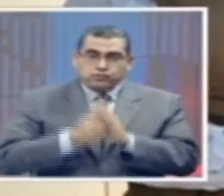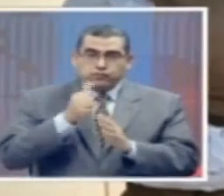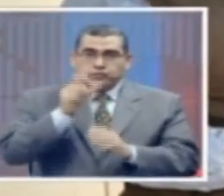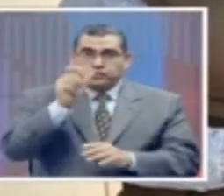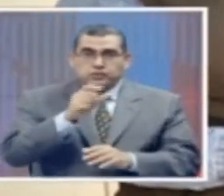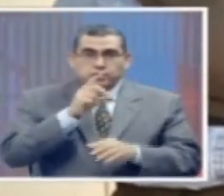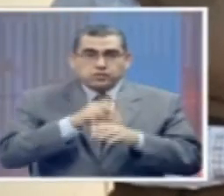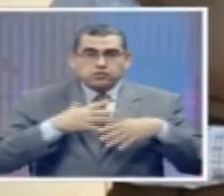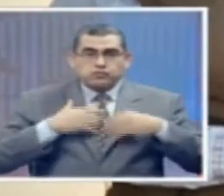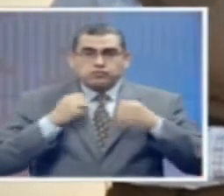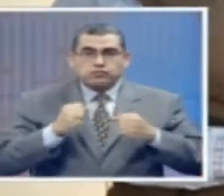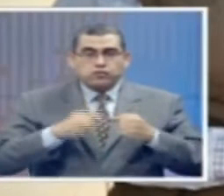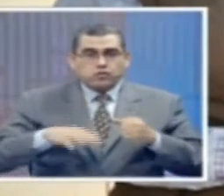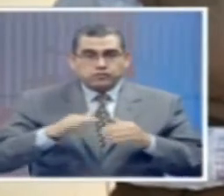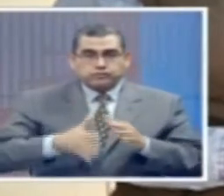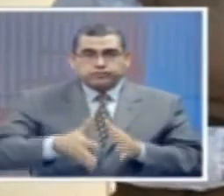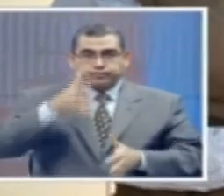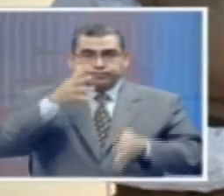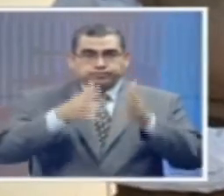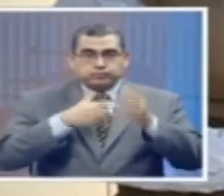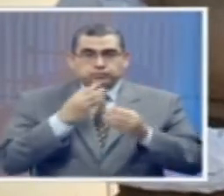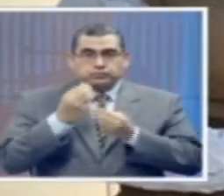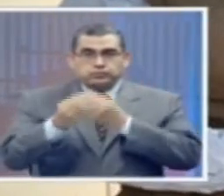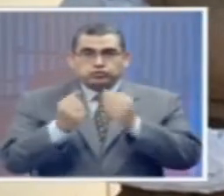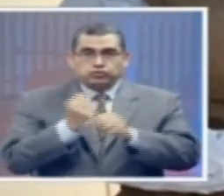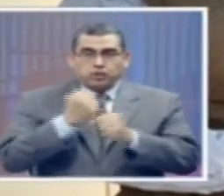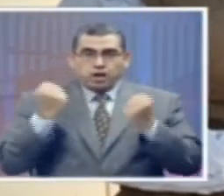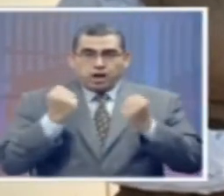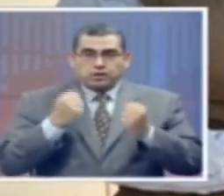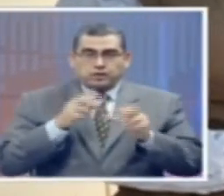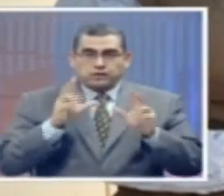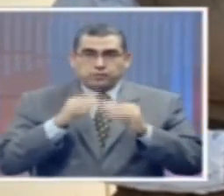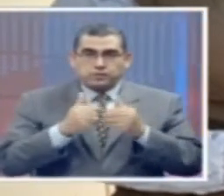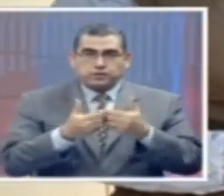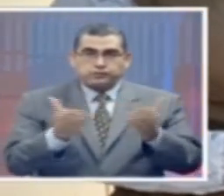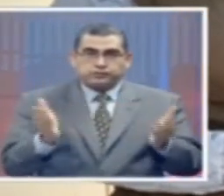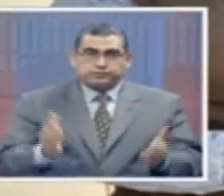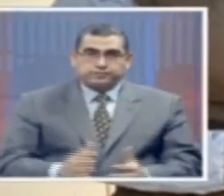خالي من تلك الأمراض قادرا على العطاء. محمد حلمي، التلفزيون المصري.